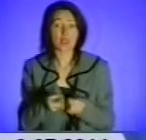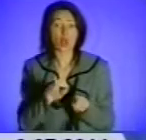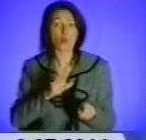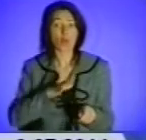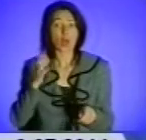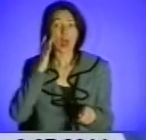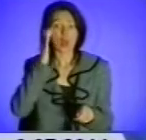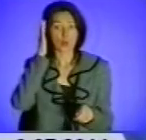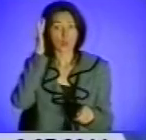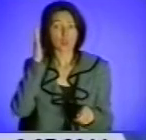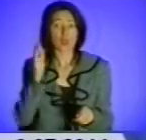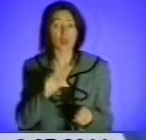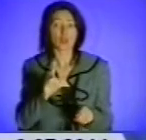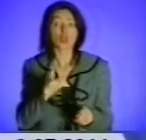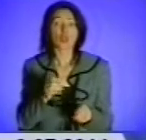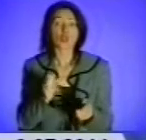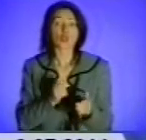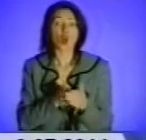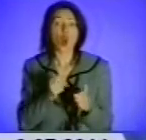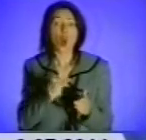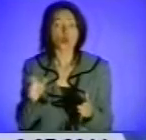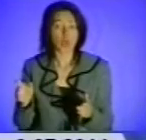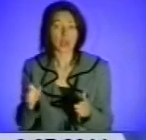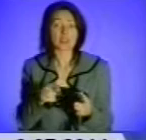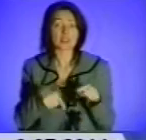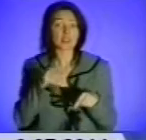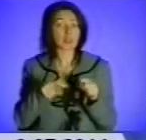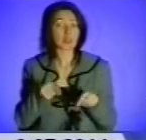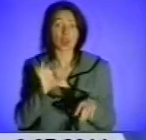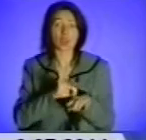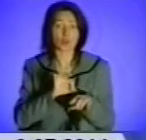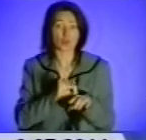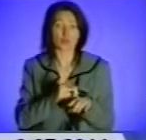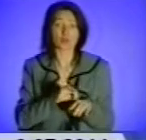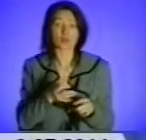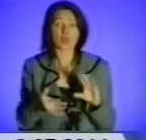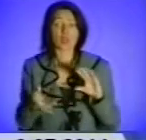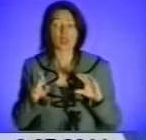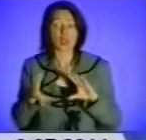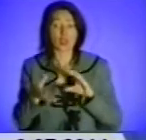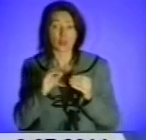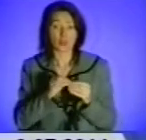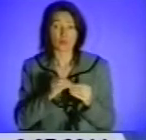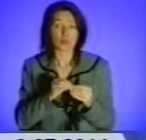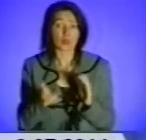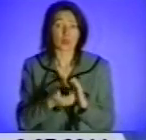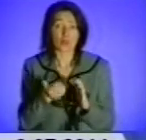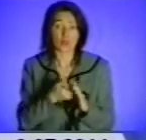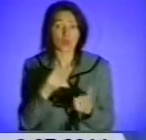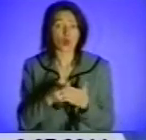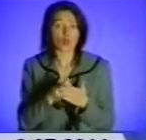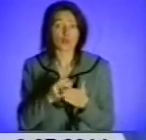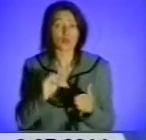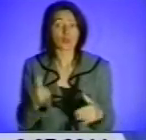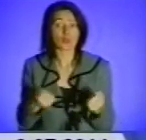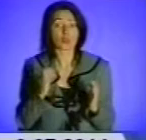рідкісними захворюваннями. Як наслідок – недофінансування, відсутність реєстру і підтримка лише до 18 років. Тепер у